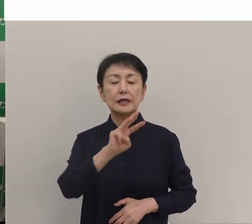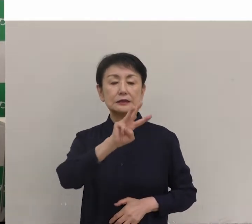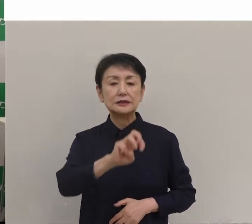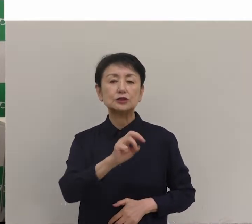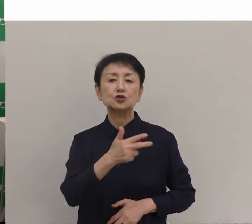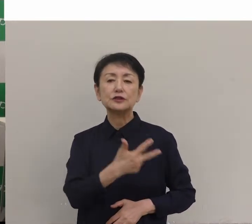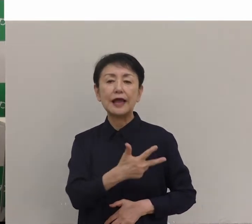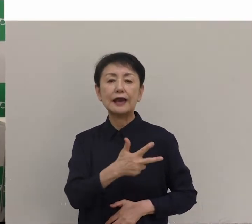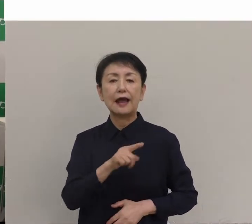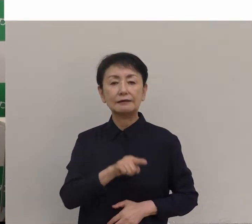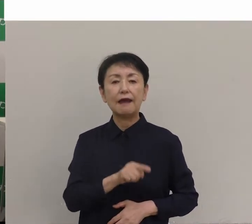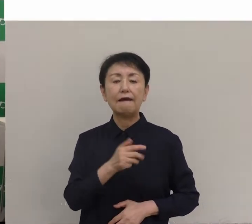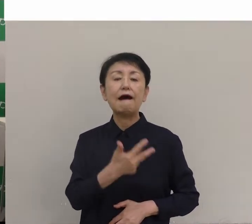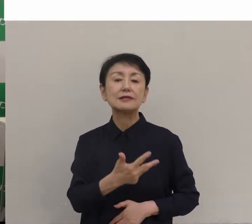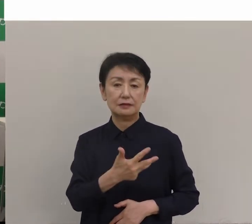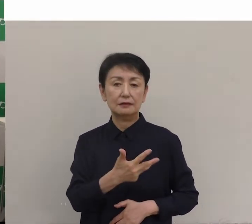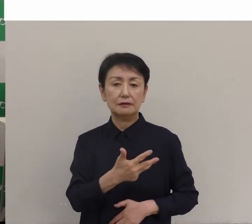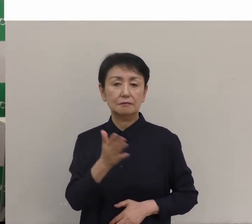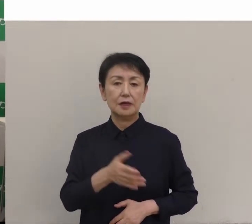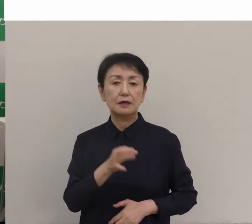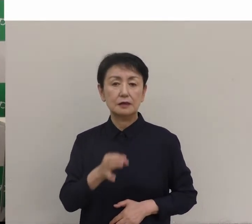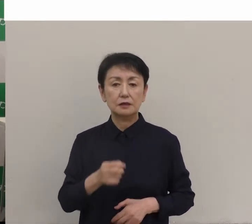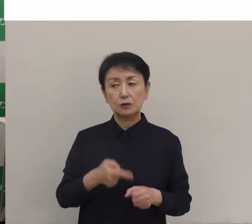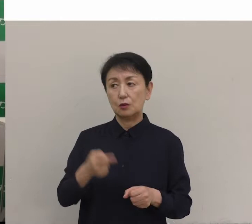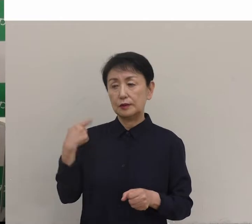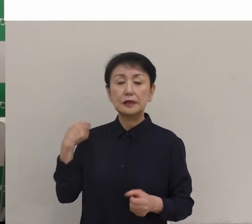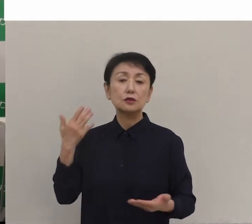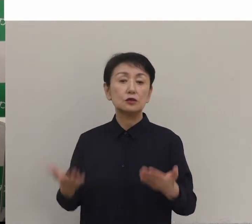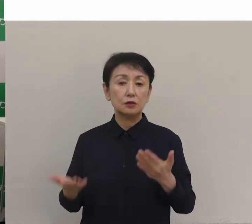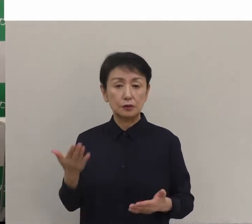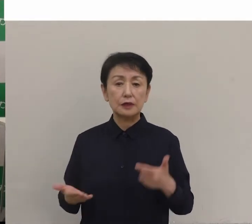37.8% となり、前年度から